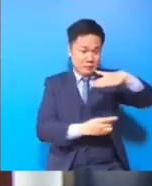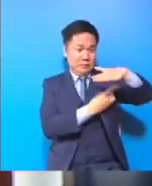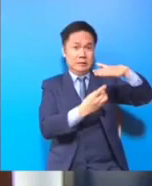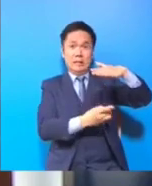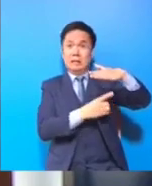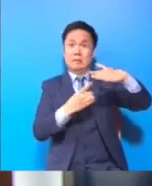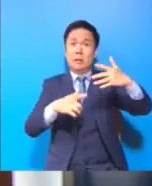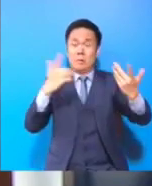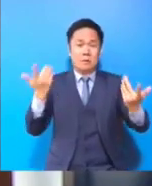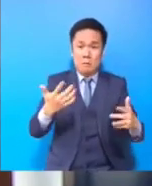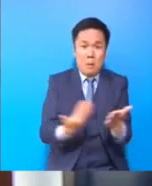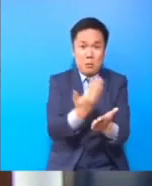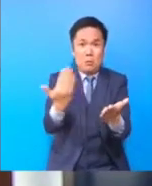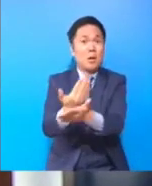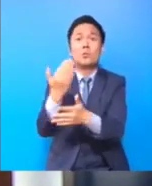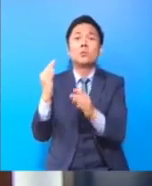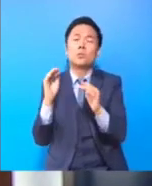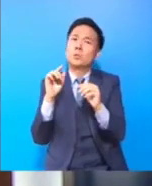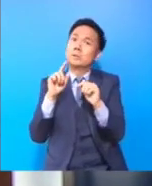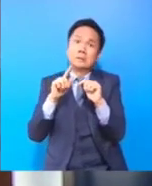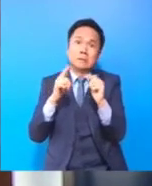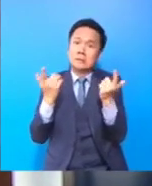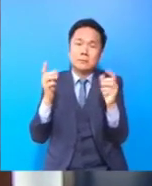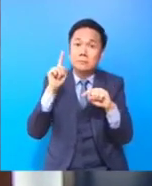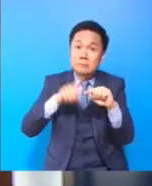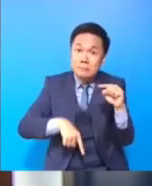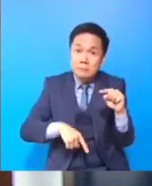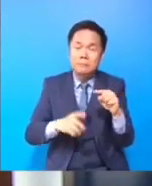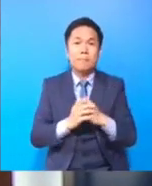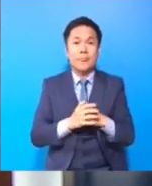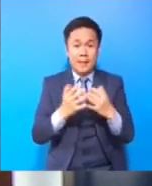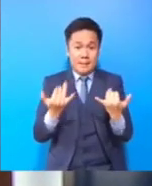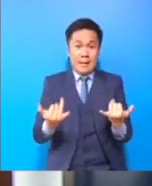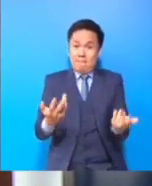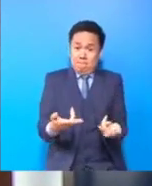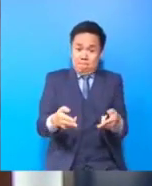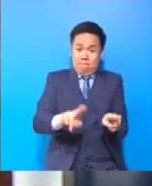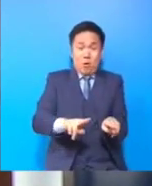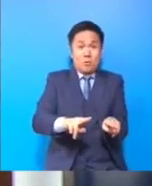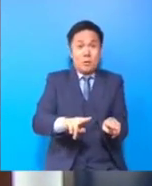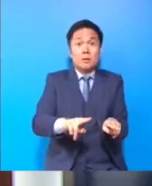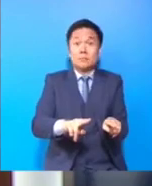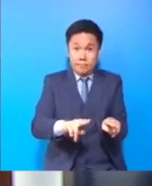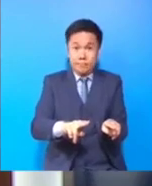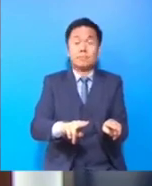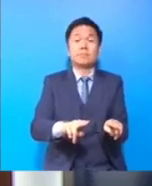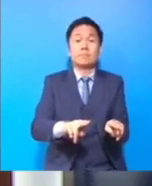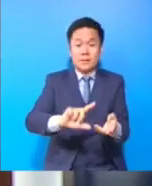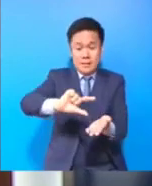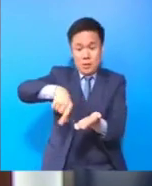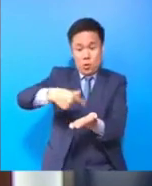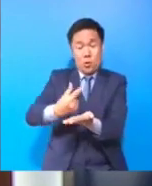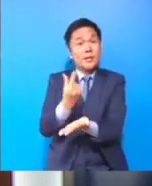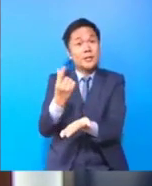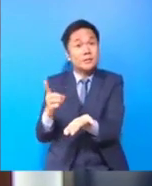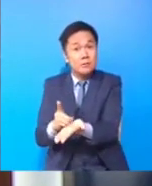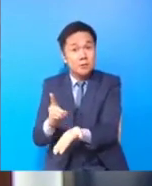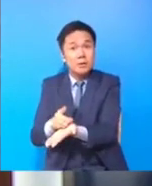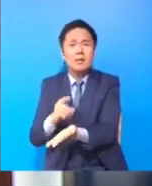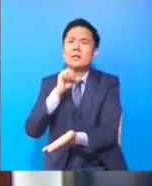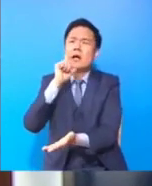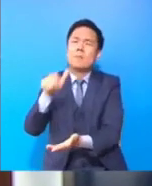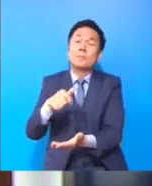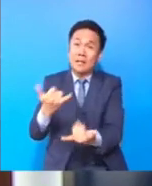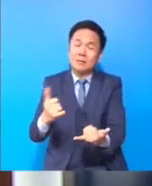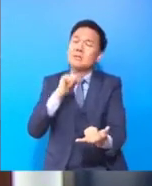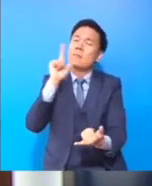boleh menambah hutan bambu jadi bila ada kontrak ini mananya kerajaan belajar agar ada berada bagi tidak tidak